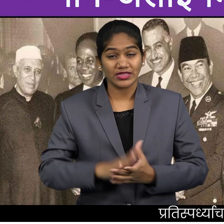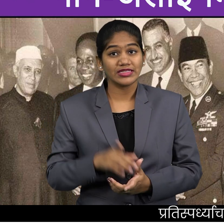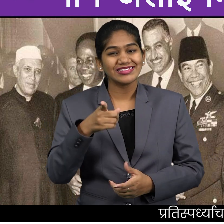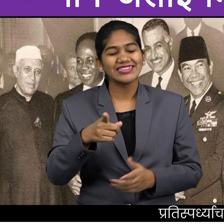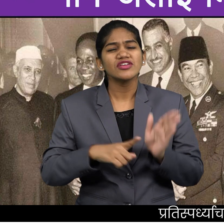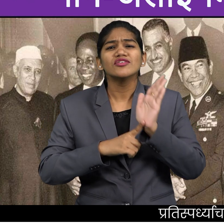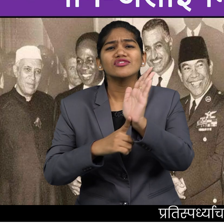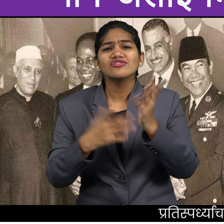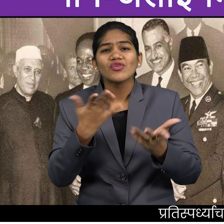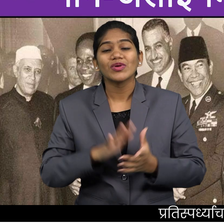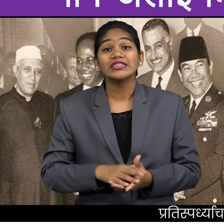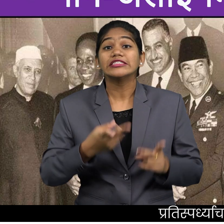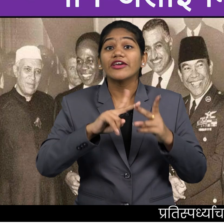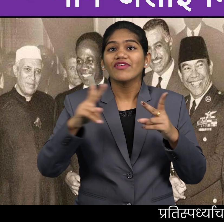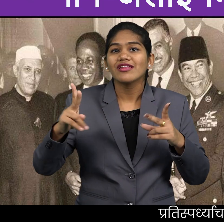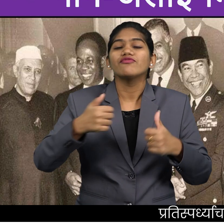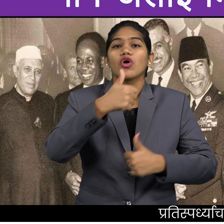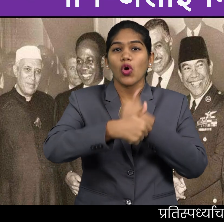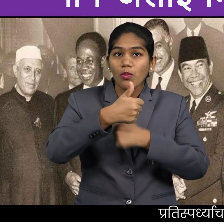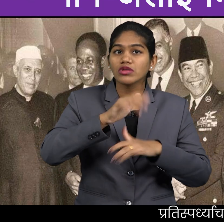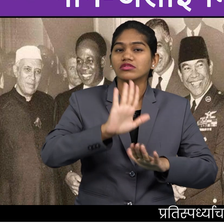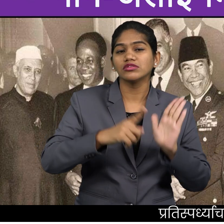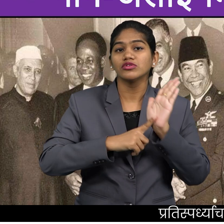प्रतिस्पर्ध्याचा परिणाम होती. स्पर्धा